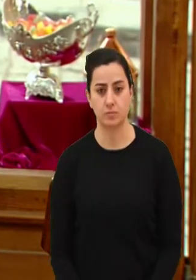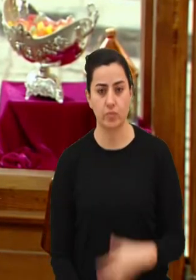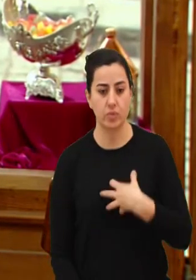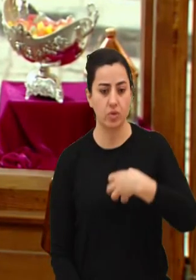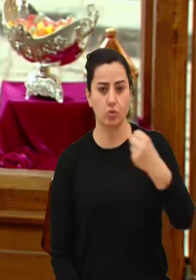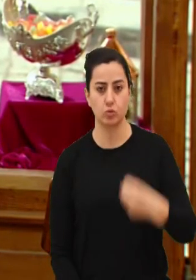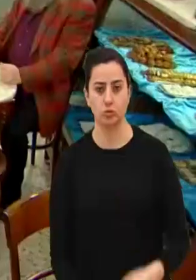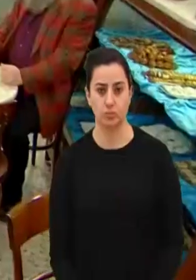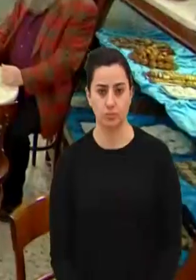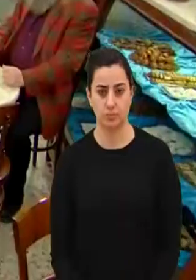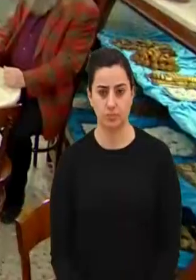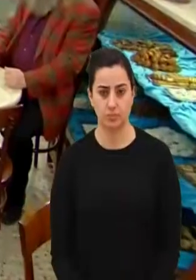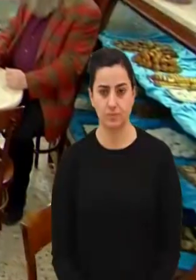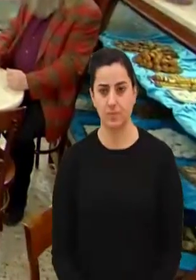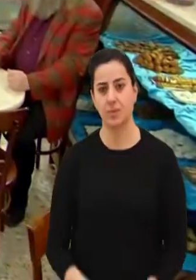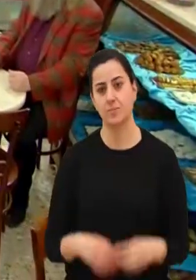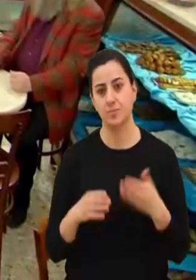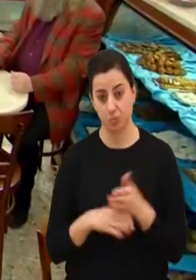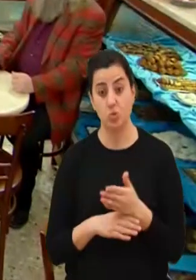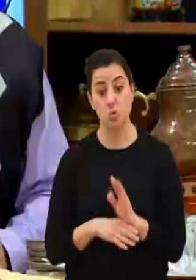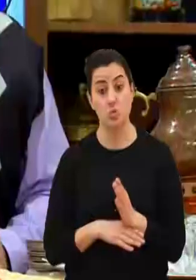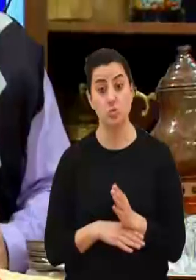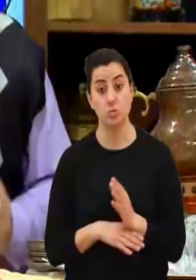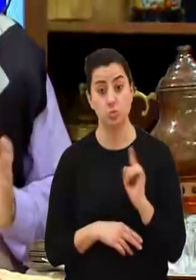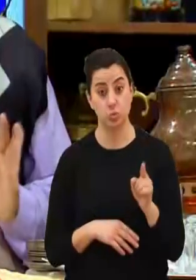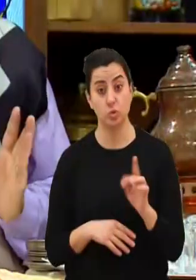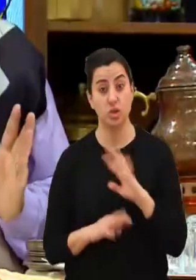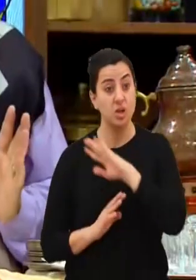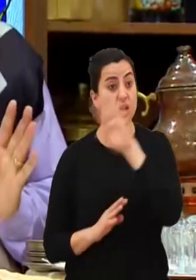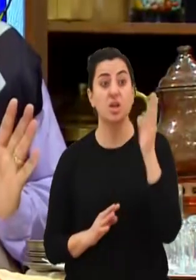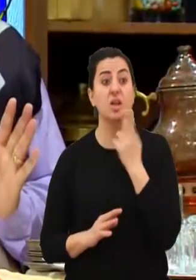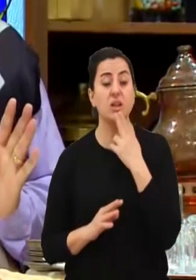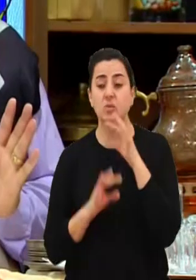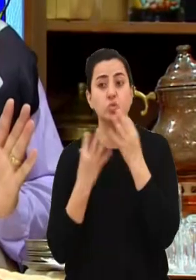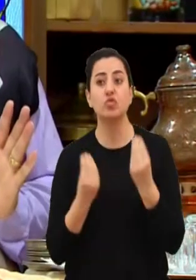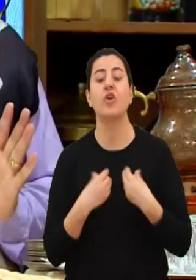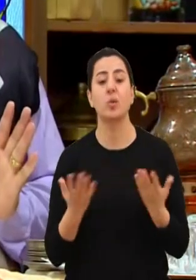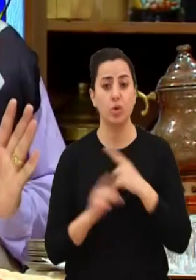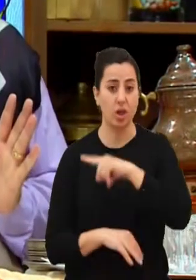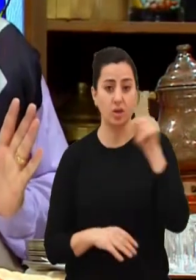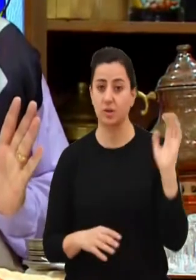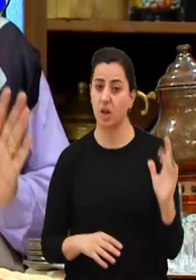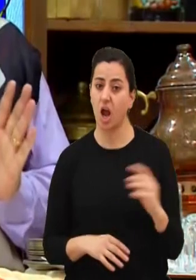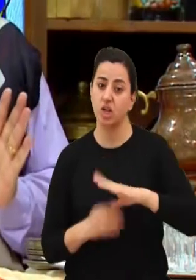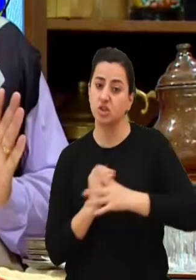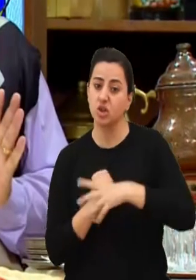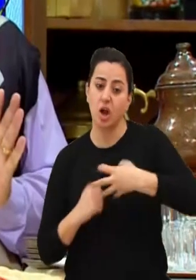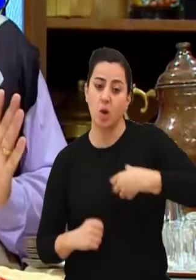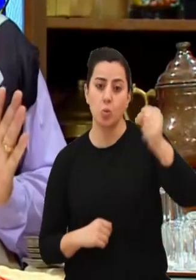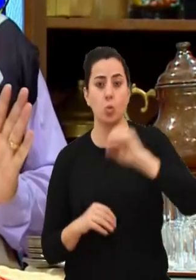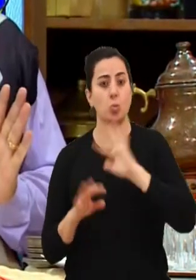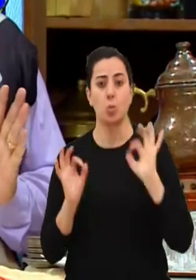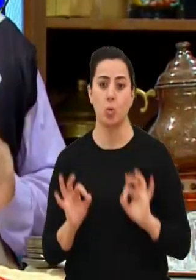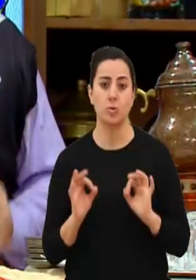Götürüyor. Evet, doğru. Bu kadın da huzur muzur bırakmaz. Götürür. Bu senin sevdiğin